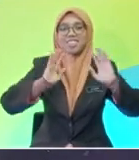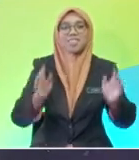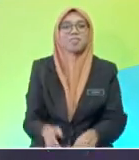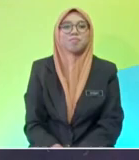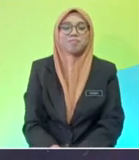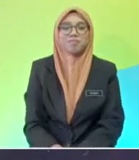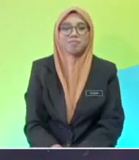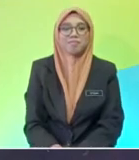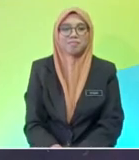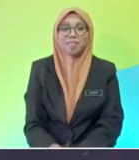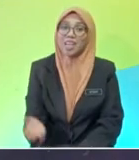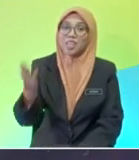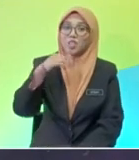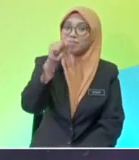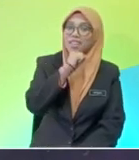hmm